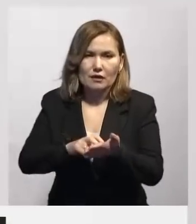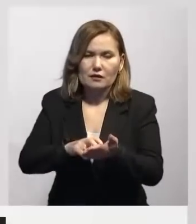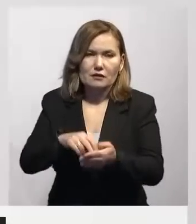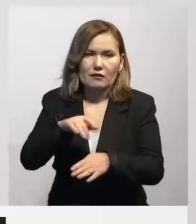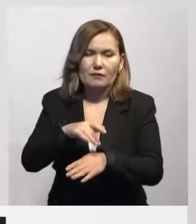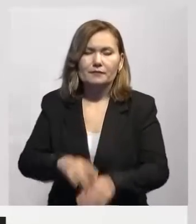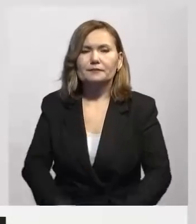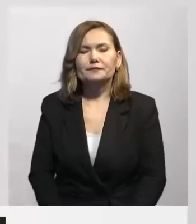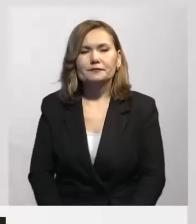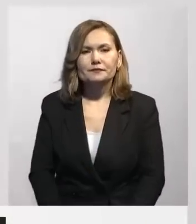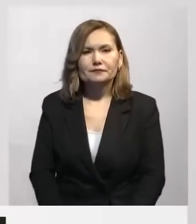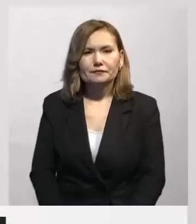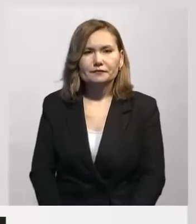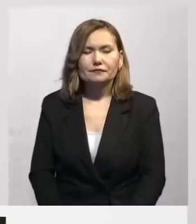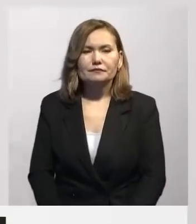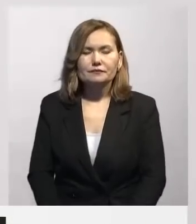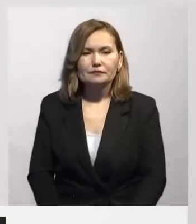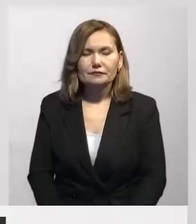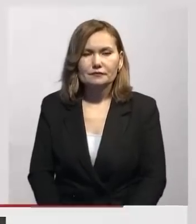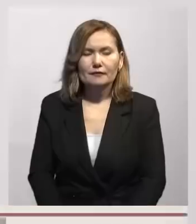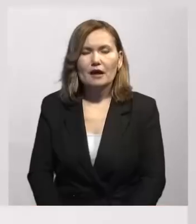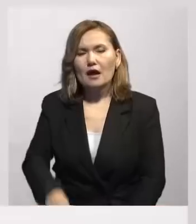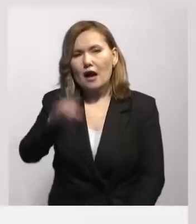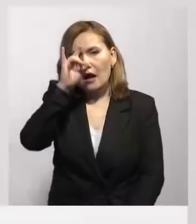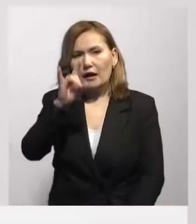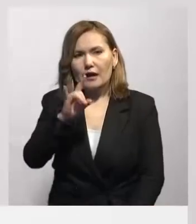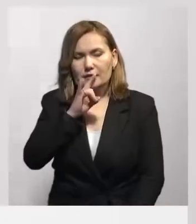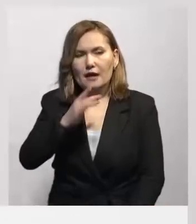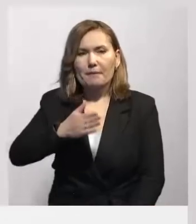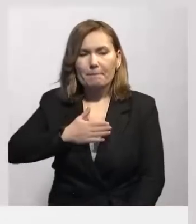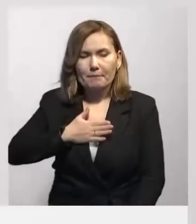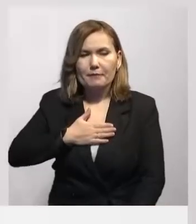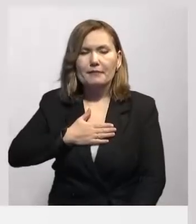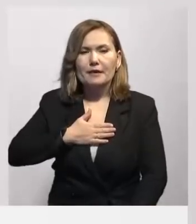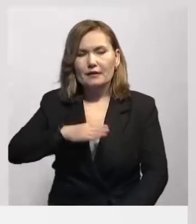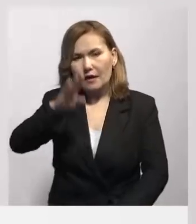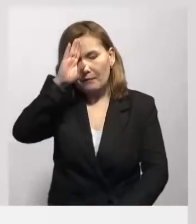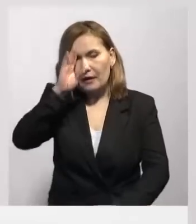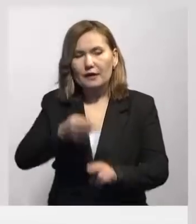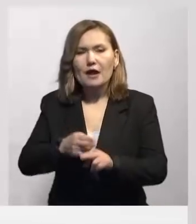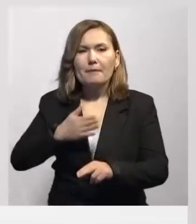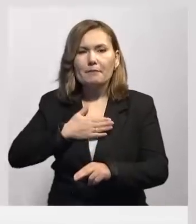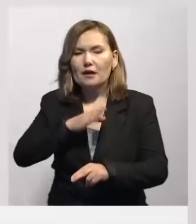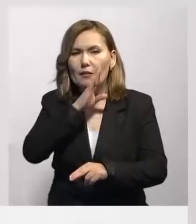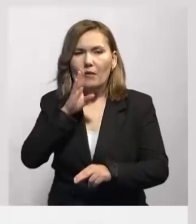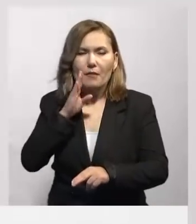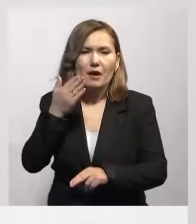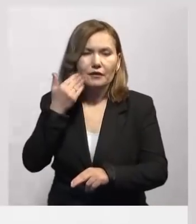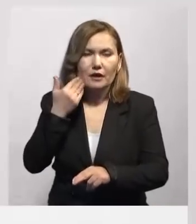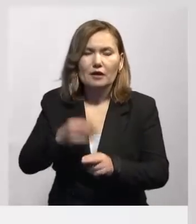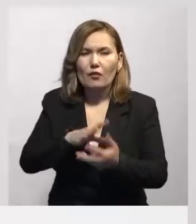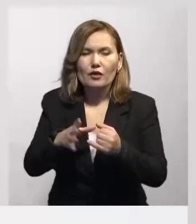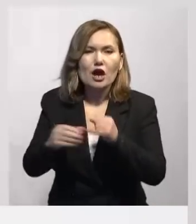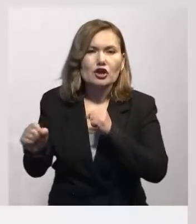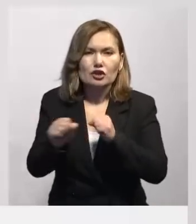Мүтіш, çok korkunç bir sallantı oldu. Қазақтың баласымын, әкем қазақ, шешем татар. Аданадағы жер сілкінісінен кейін ұйқым шайда